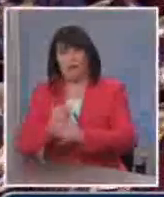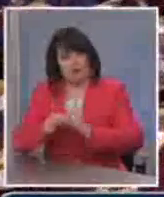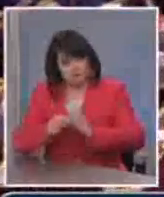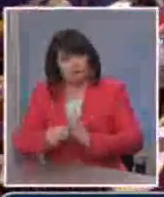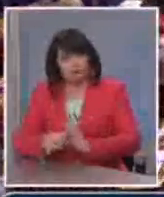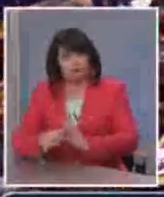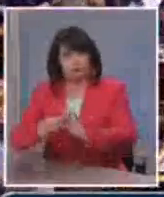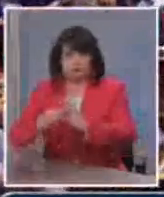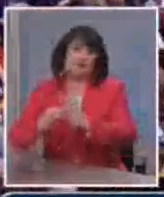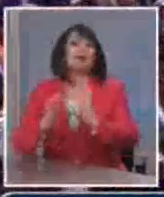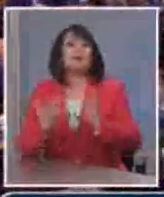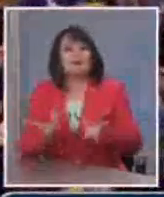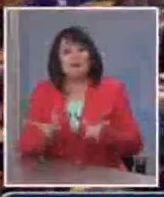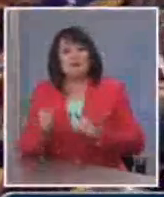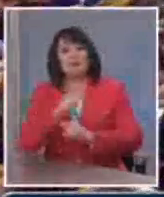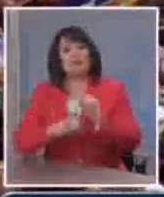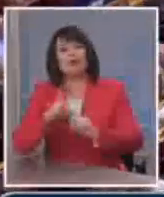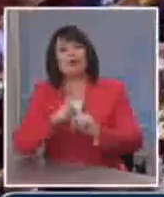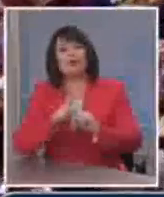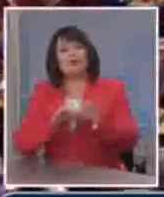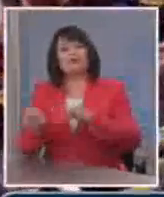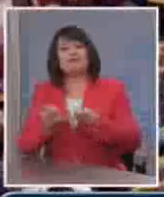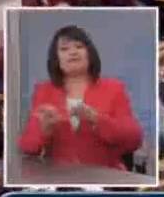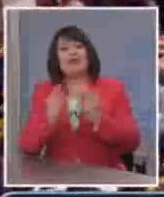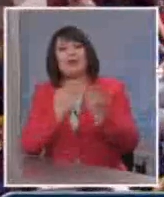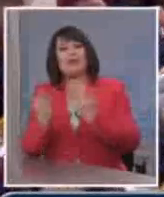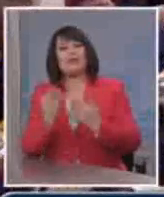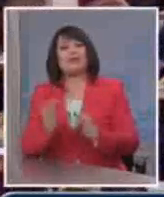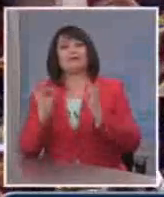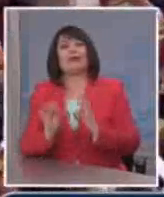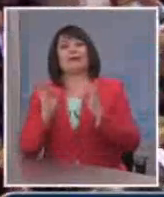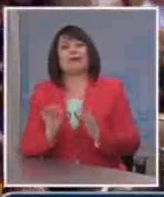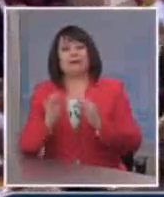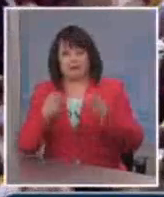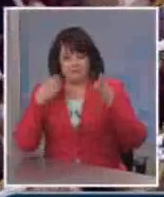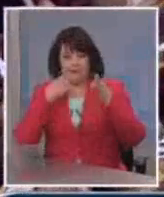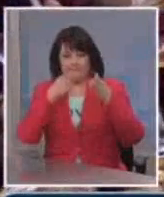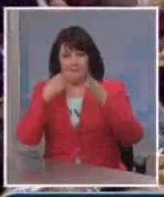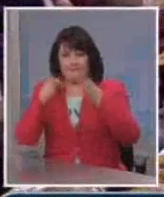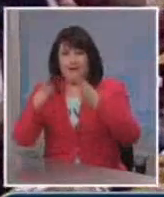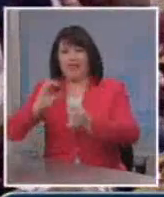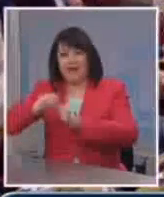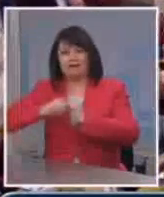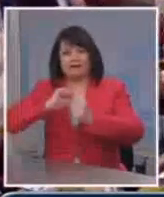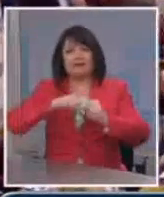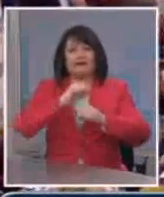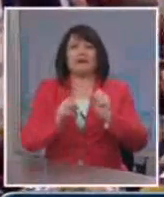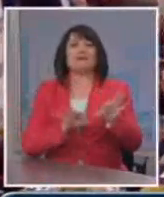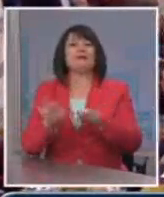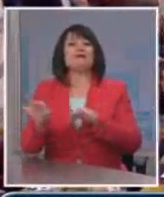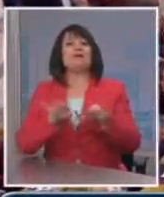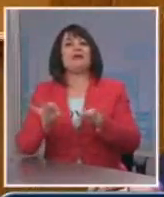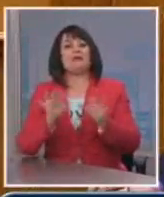να εργαζόμαστε, είναι ένα σχέδιο μελετημένο και με συγκεκριμένους άξονες δράσης. Ένα σχέδιο που